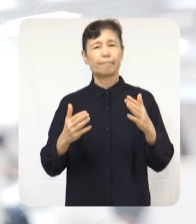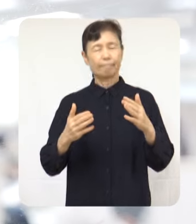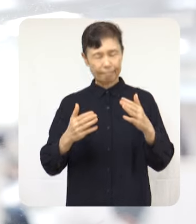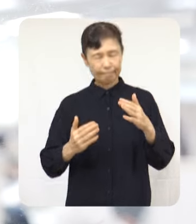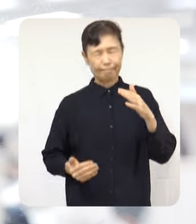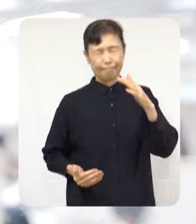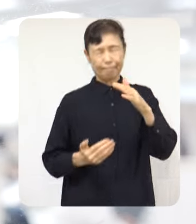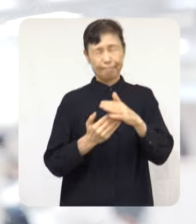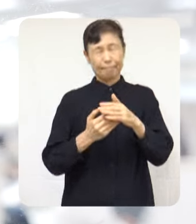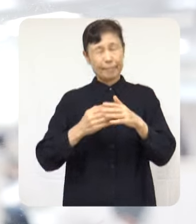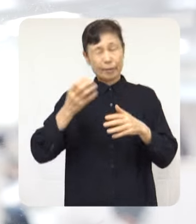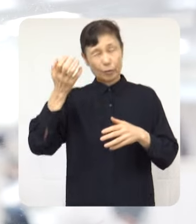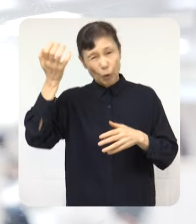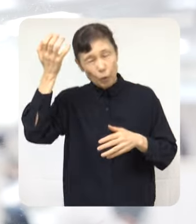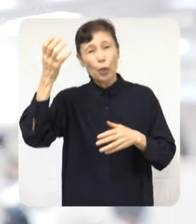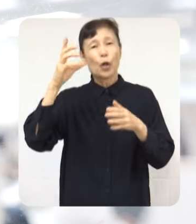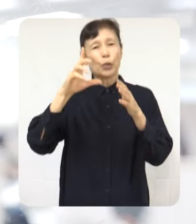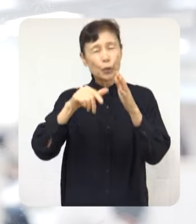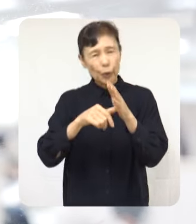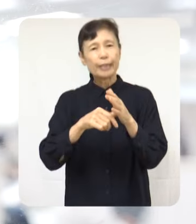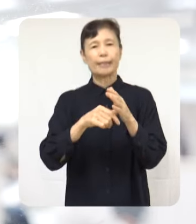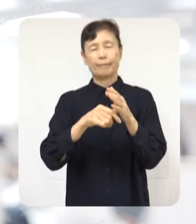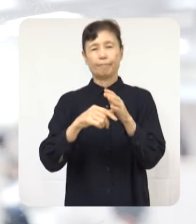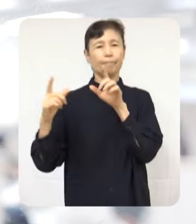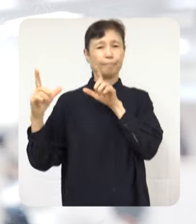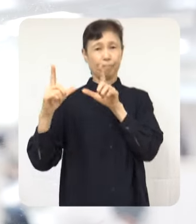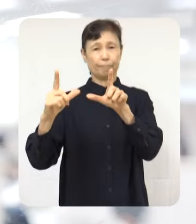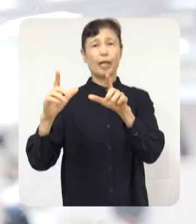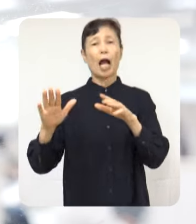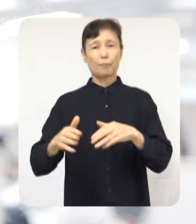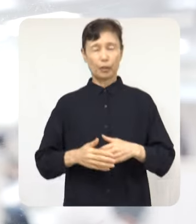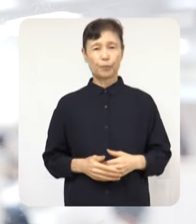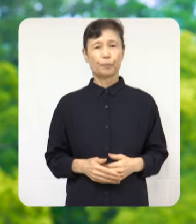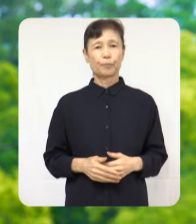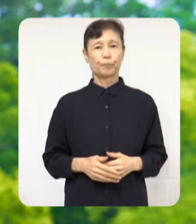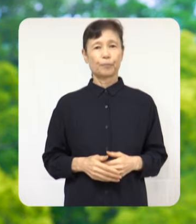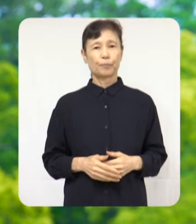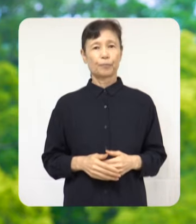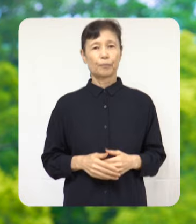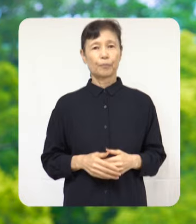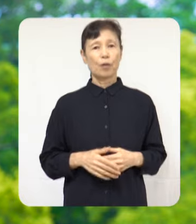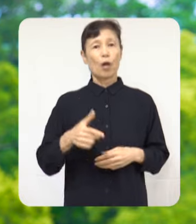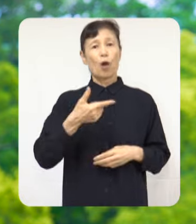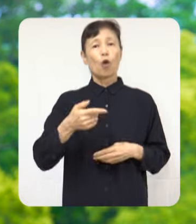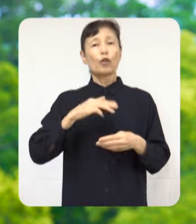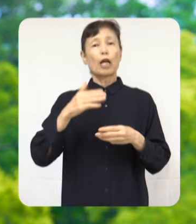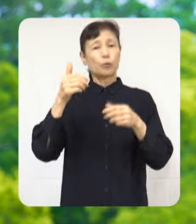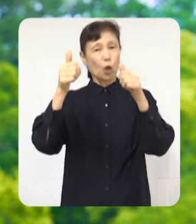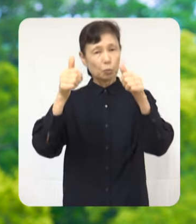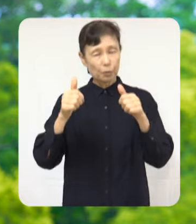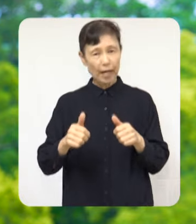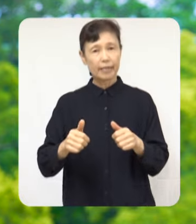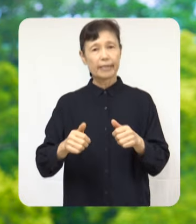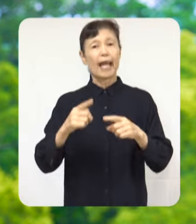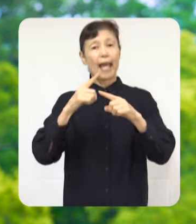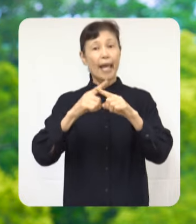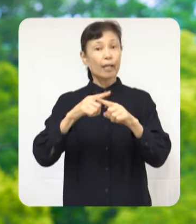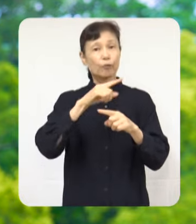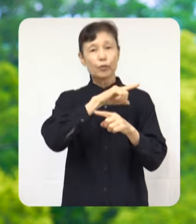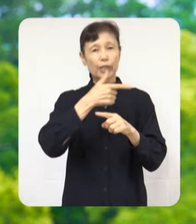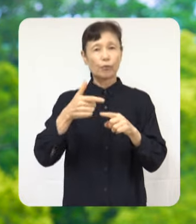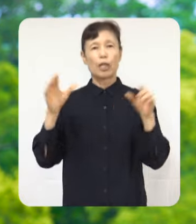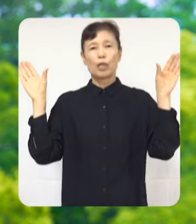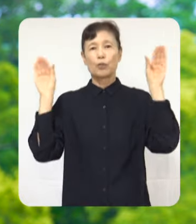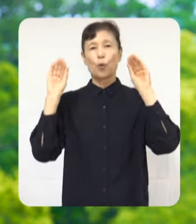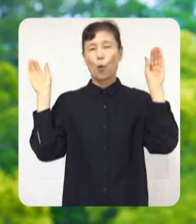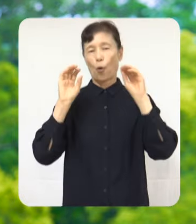例のない危険な暑さが予想される場合に発表されますこちらの情報はのホームページや